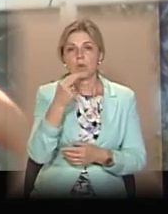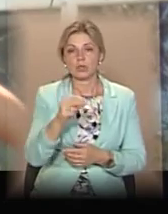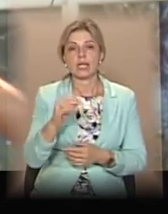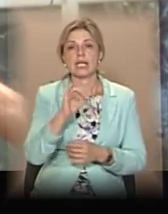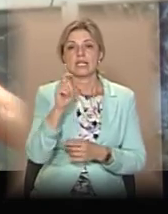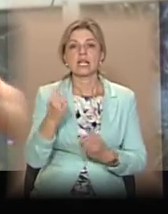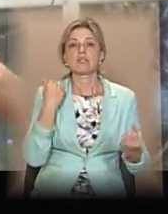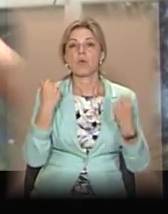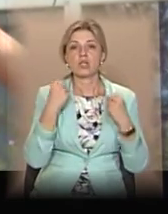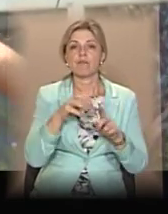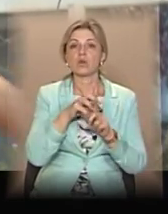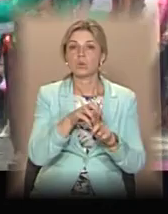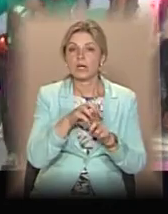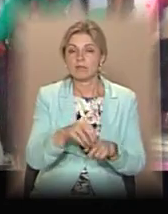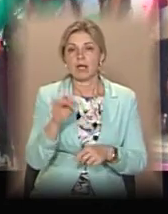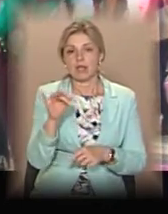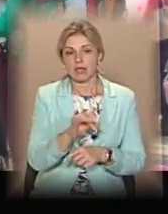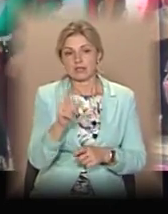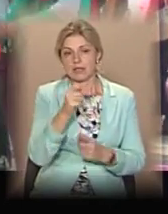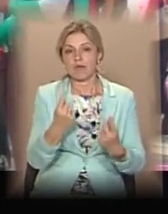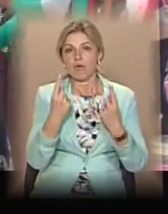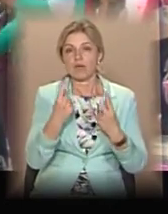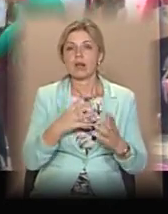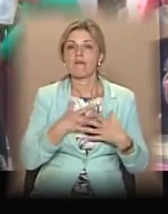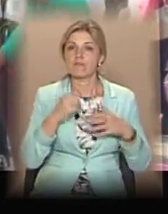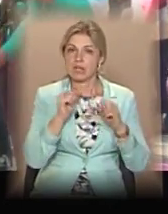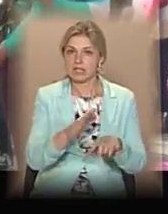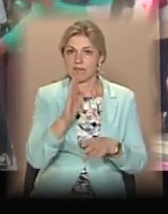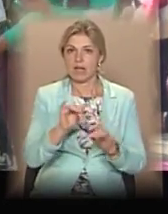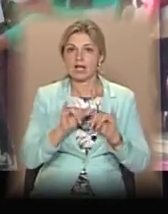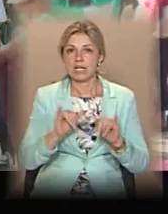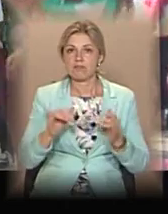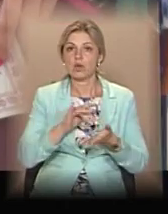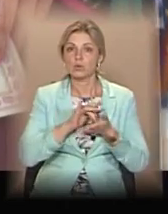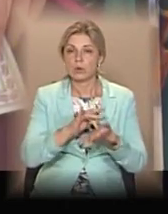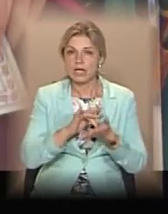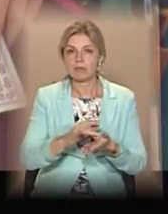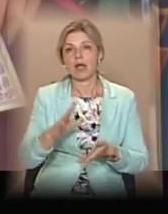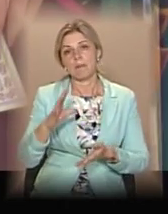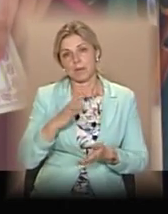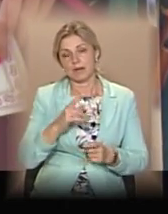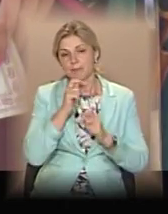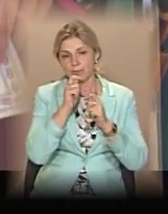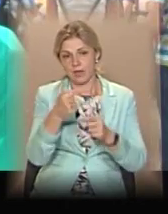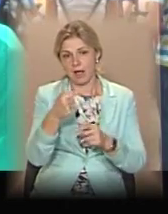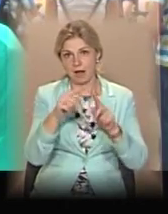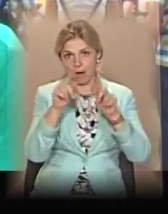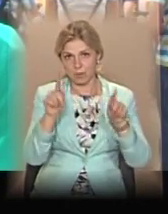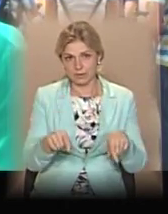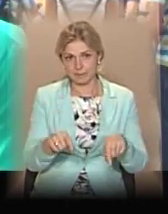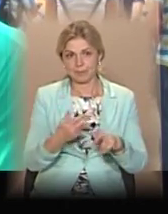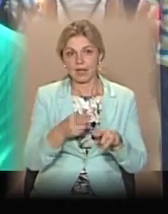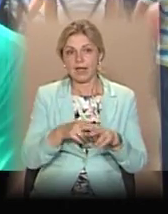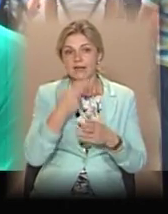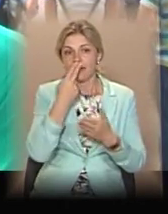серед дорослих. З нагоди свята і за вагомий внесок у розвиток туризму представникам команди вручено почесні грамоти. Этот вид